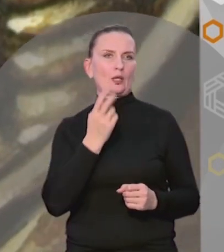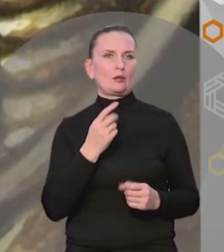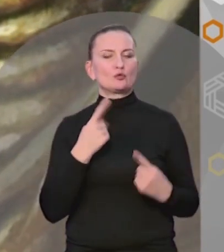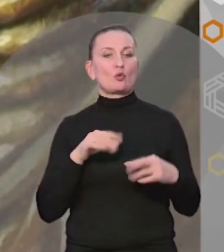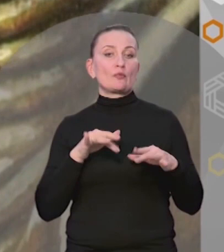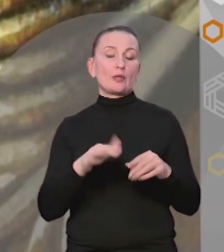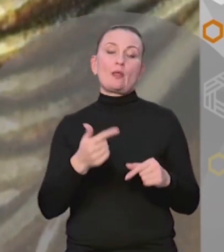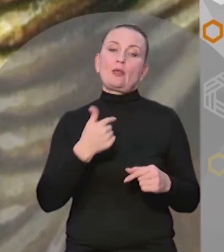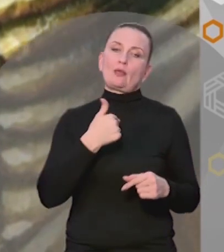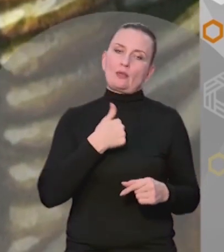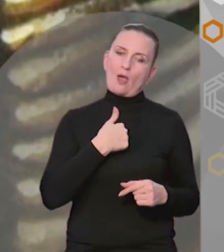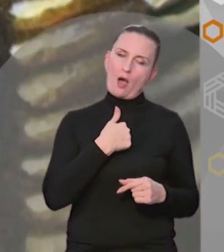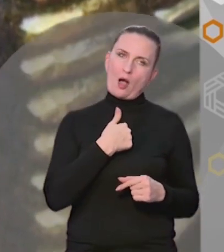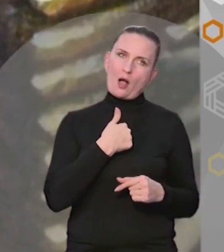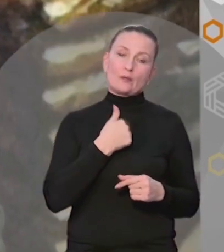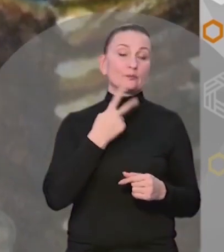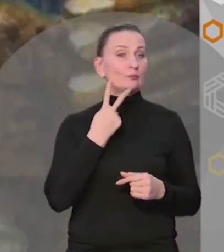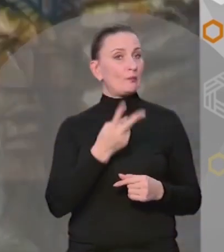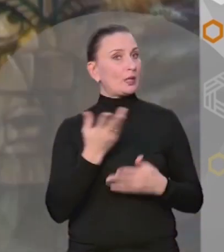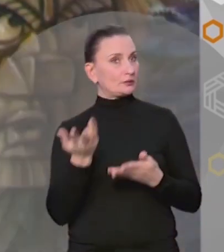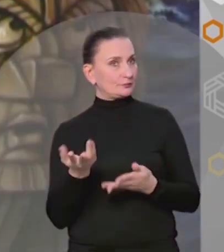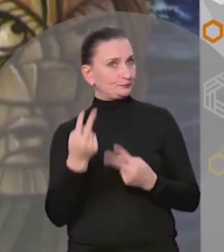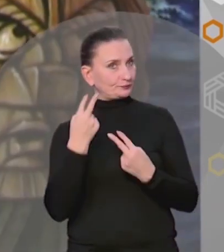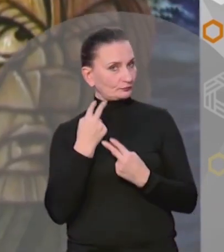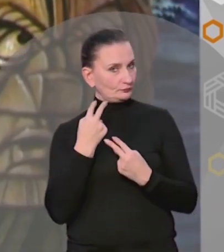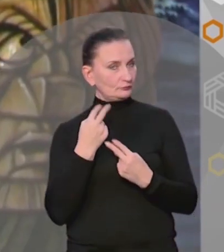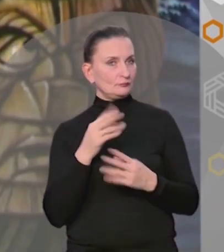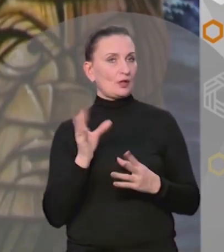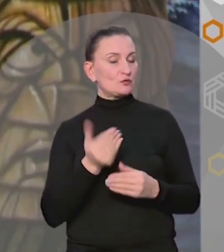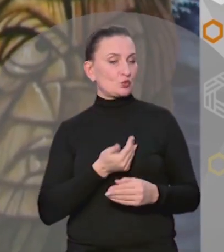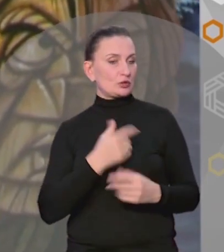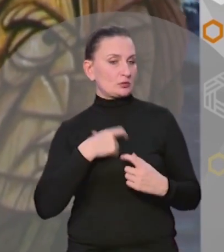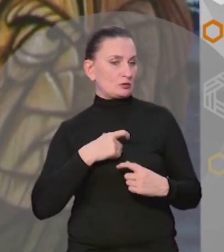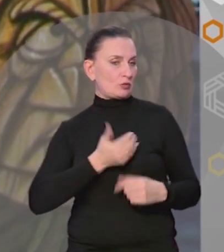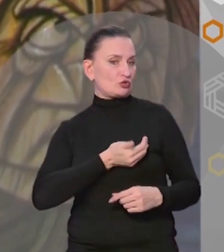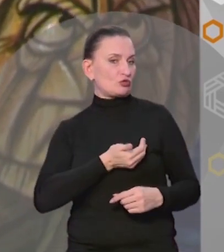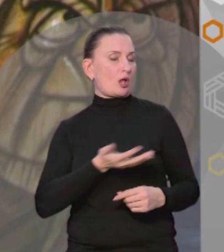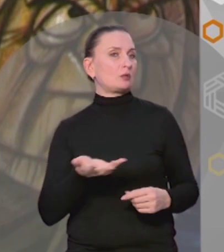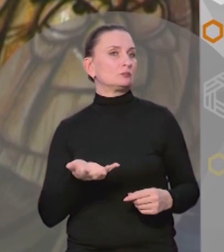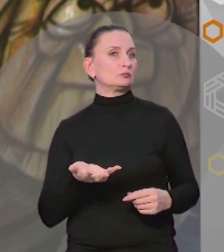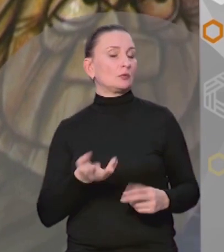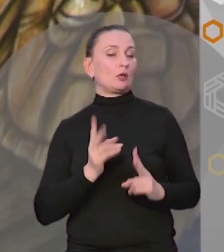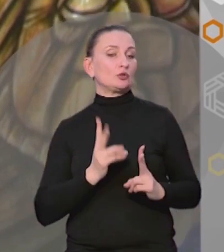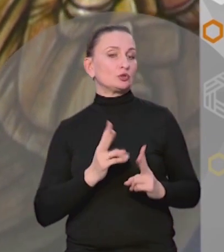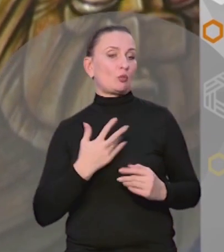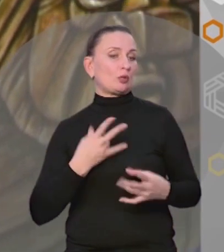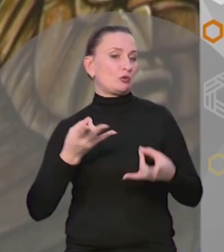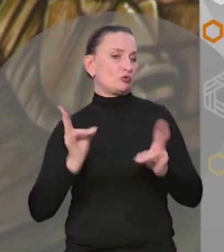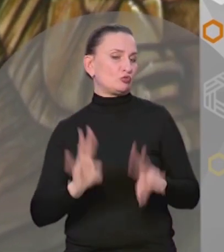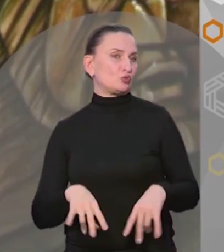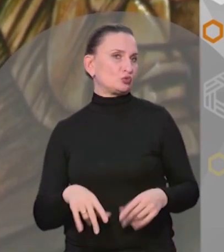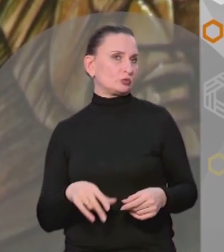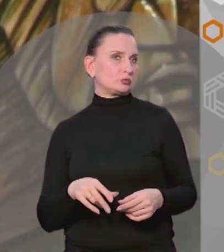Другое дело я. Смотри, всю жизнь жила для себя. Никто мне не